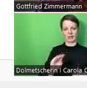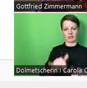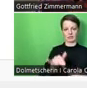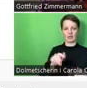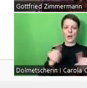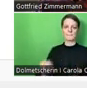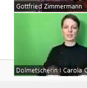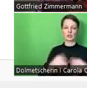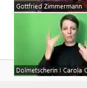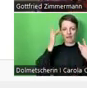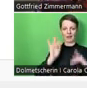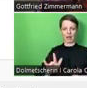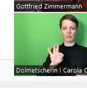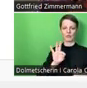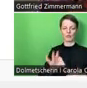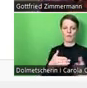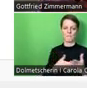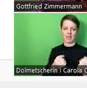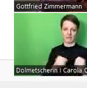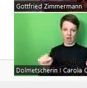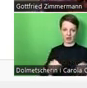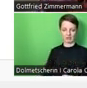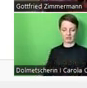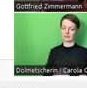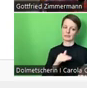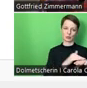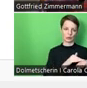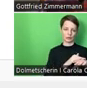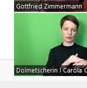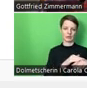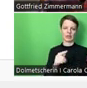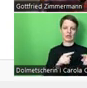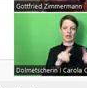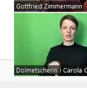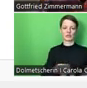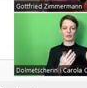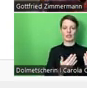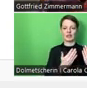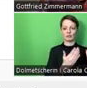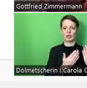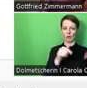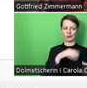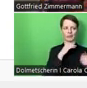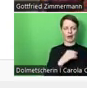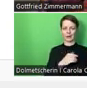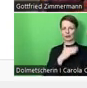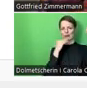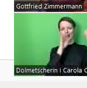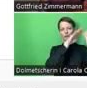Bildschirmfreigabe, Bedienelemente für Barriere. So, Entschuldigung, mein Screenreader ist etwas mitteilsam gewesen.